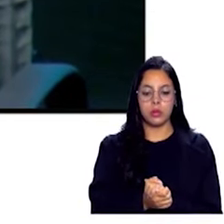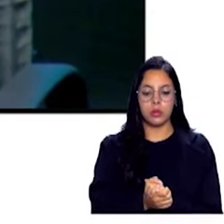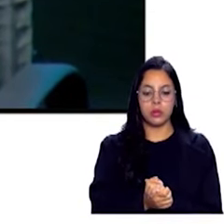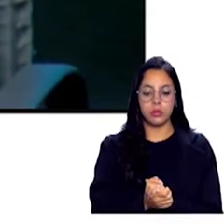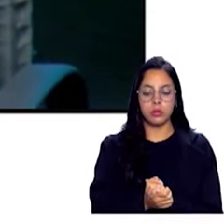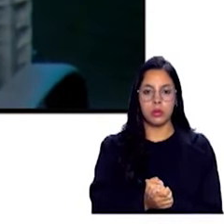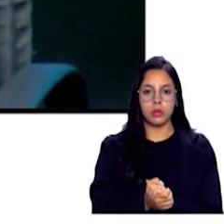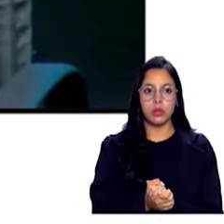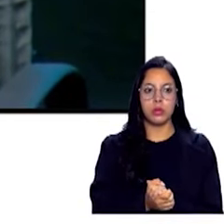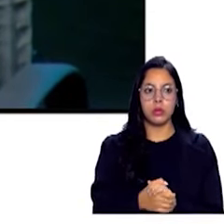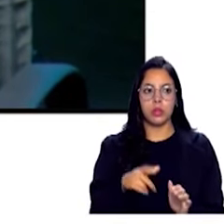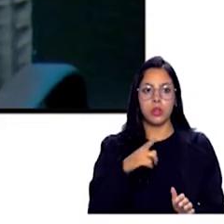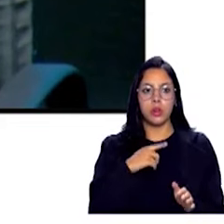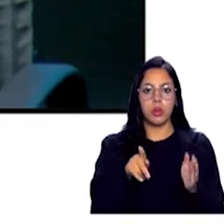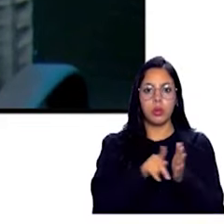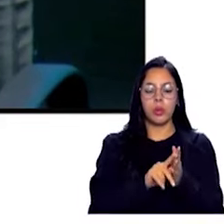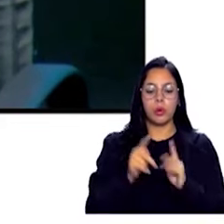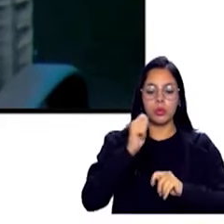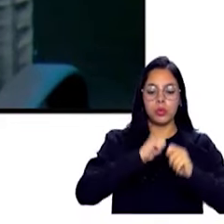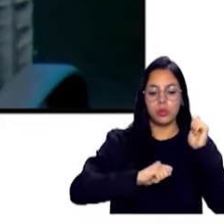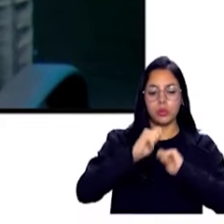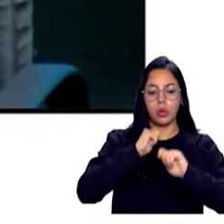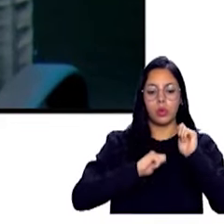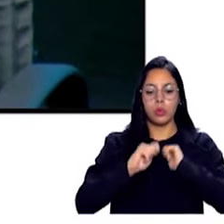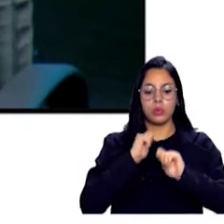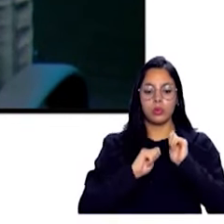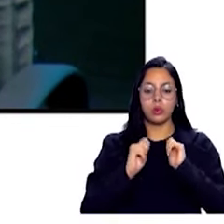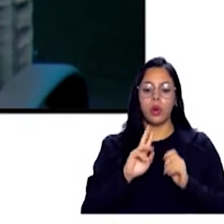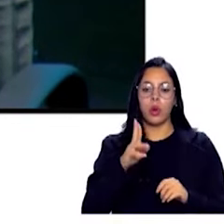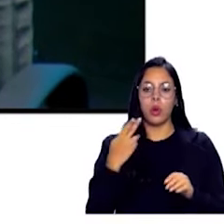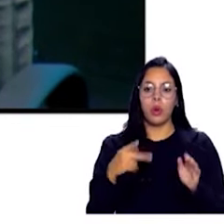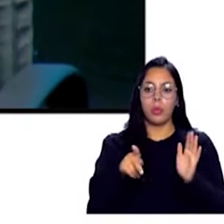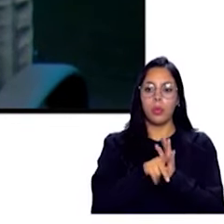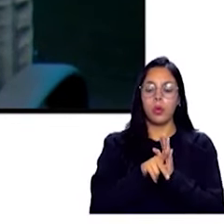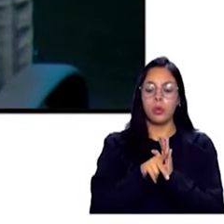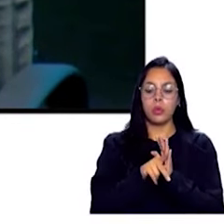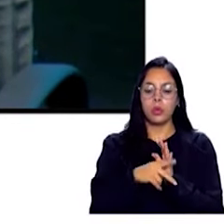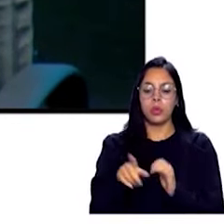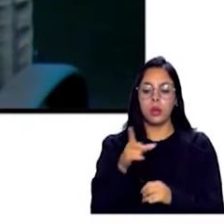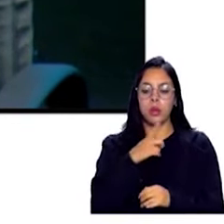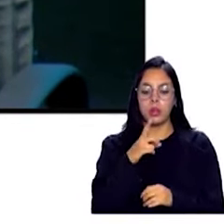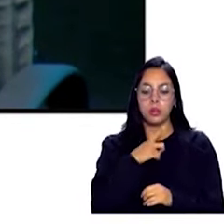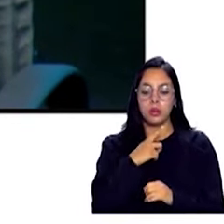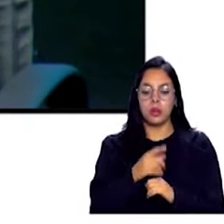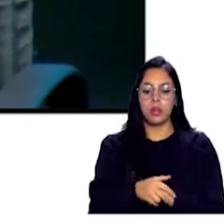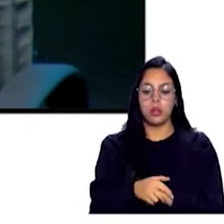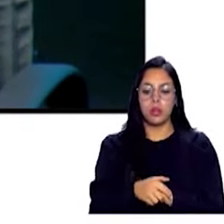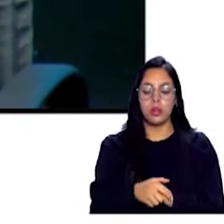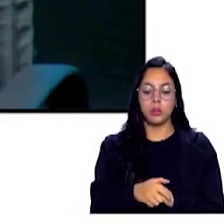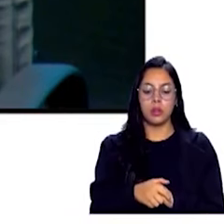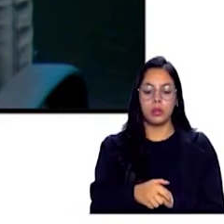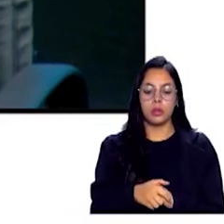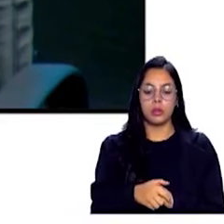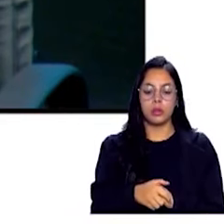de proportionnalité qui anime beaucoup les juristes